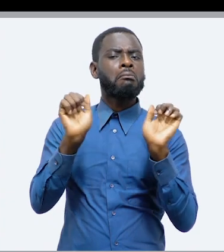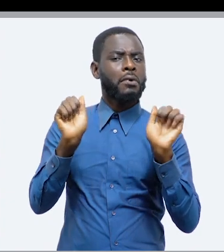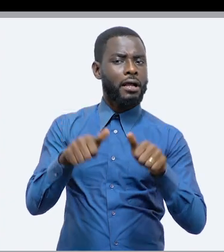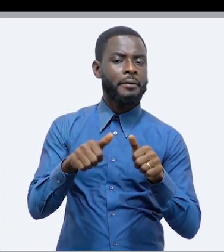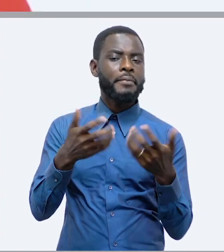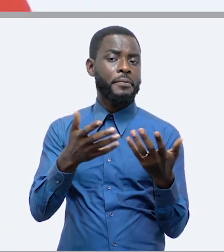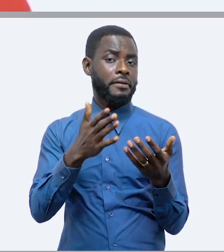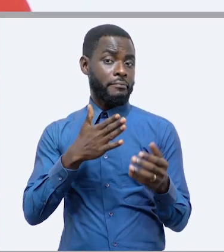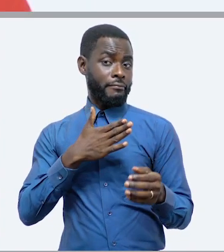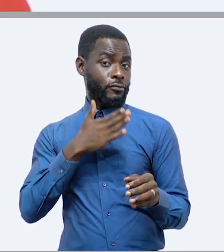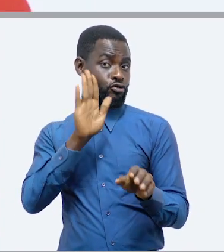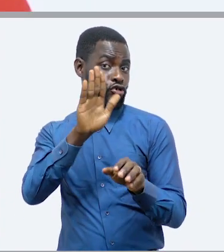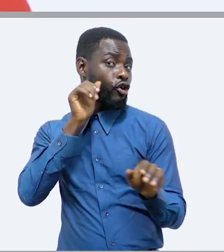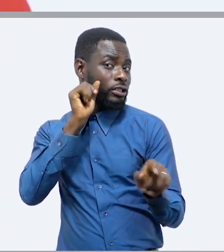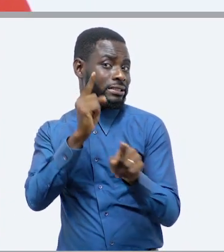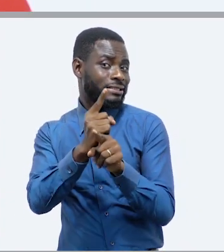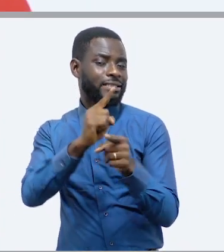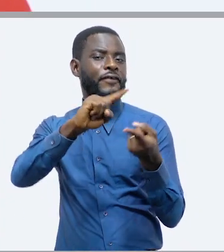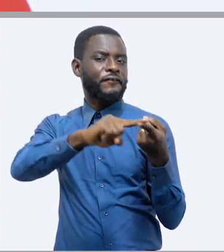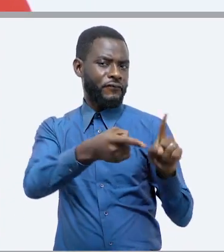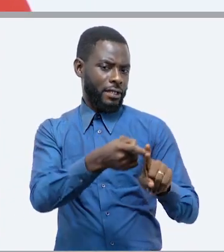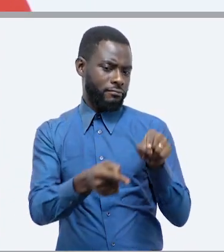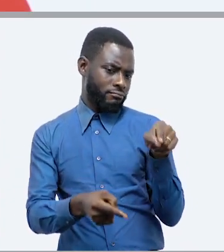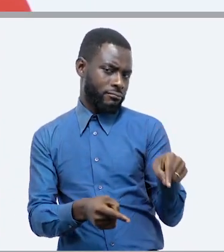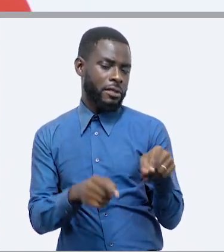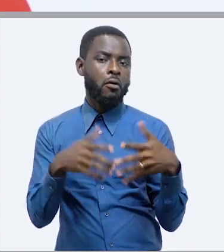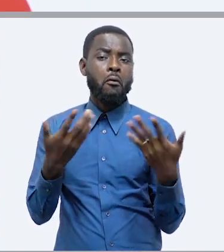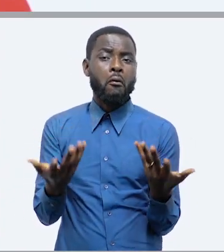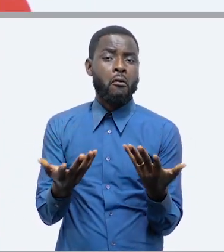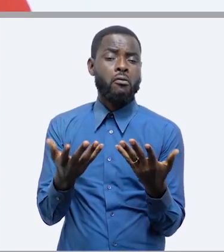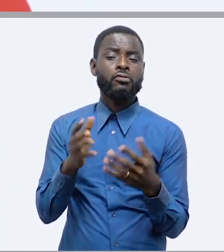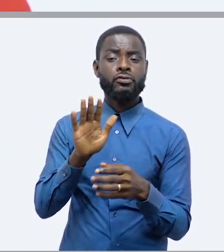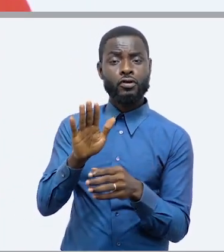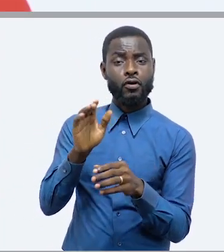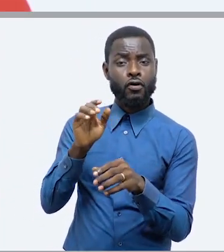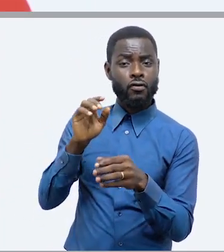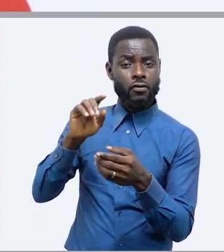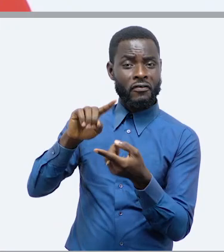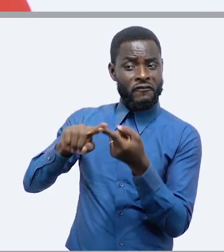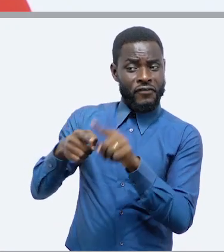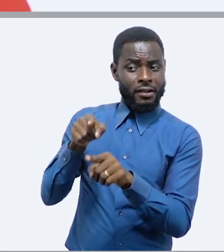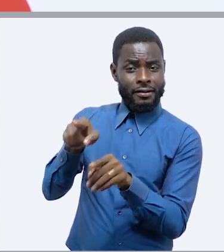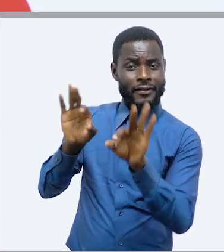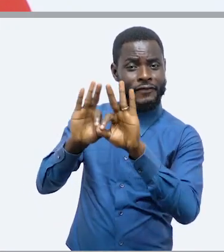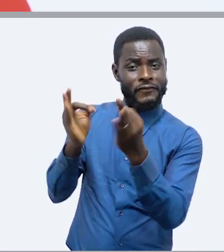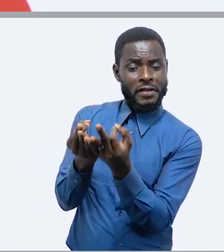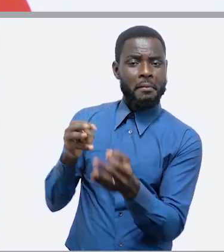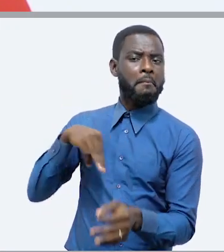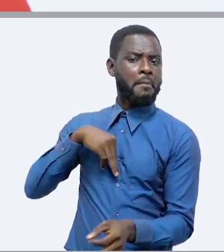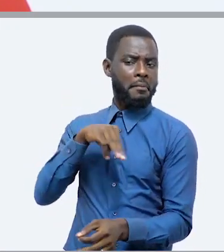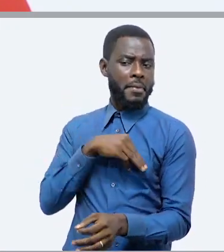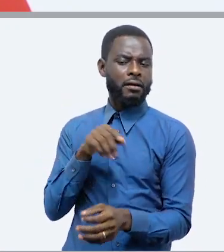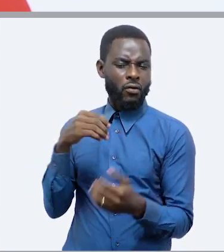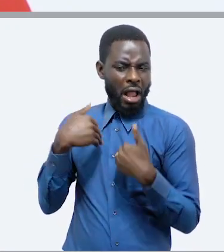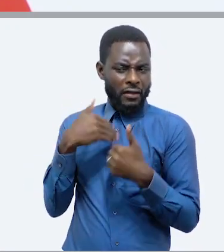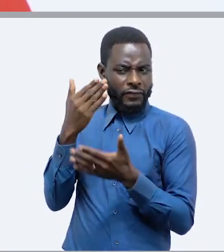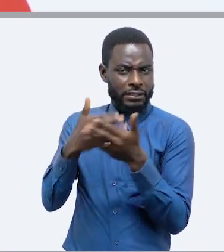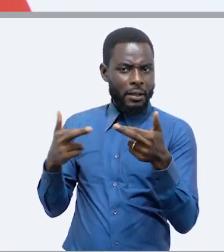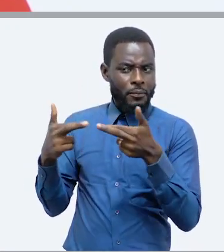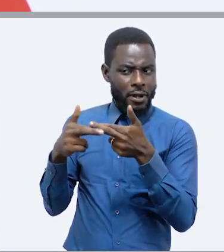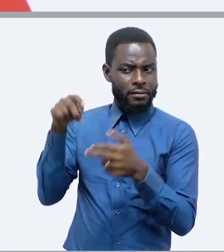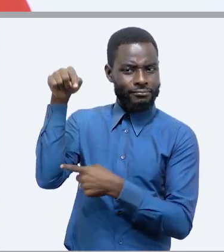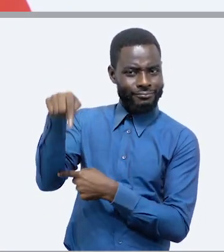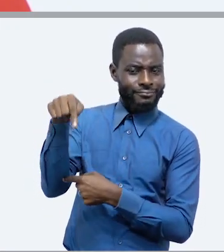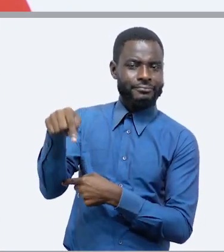mi yo nanyo. Ame banya ame fe onye chilo eko wekunyo. Oke mo ye nanyo boku.